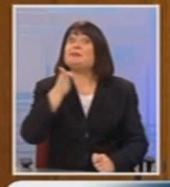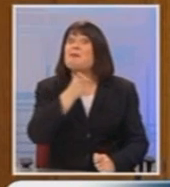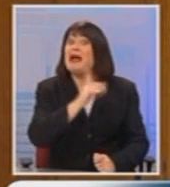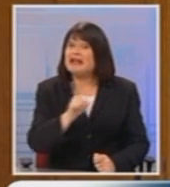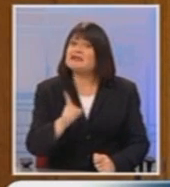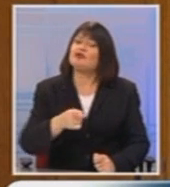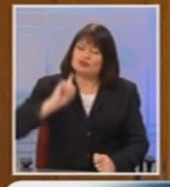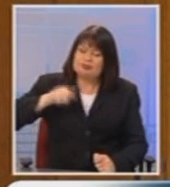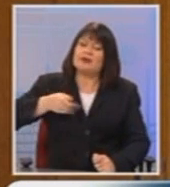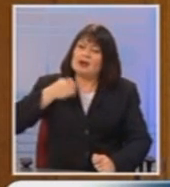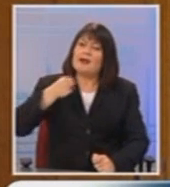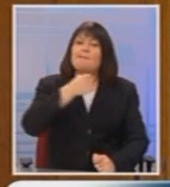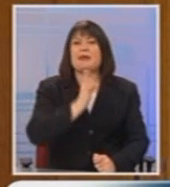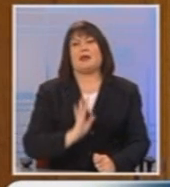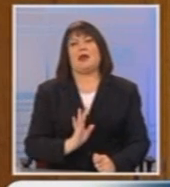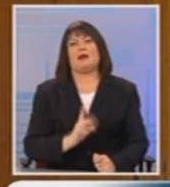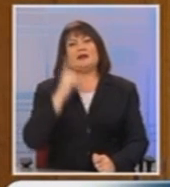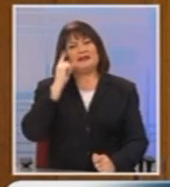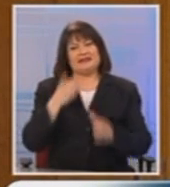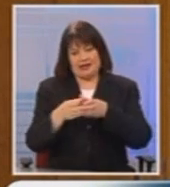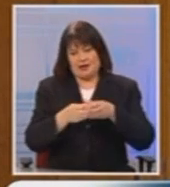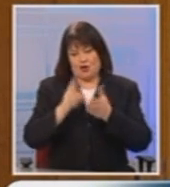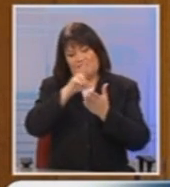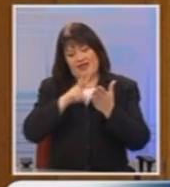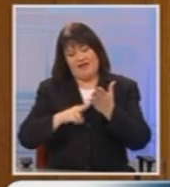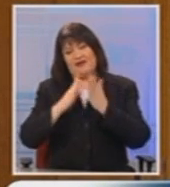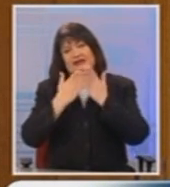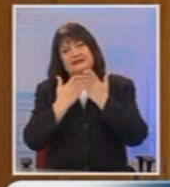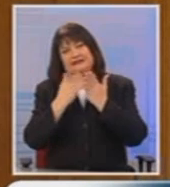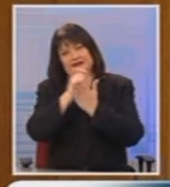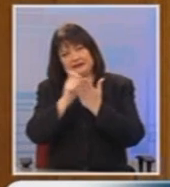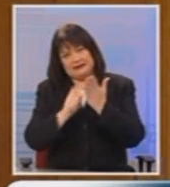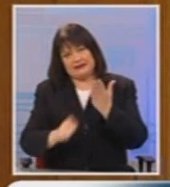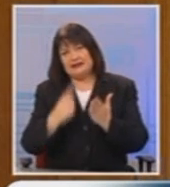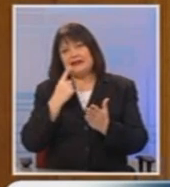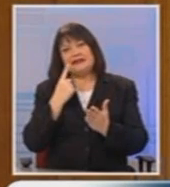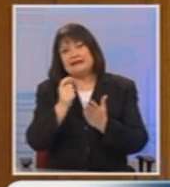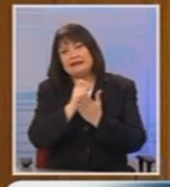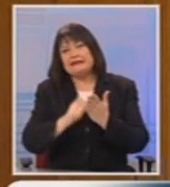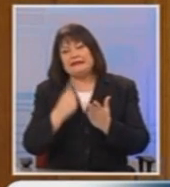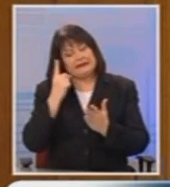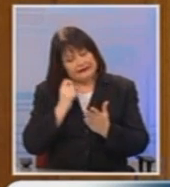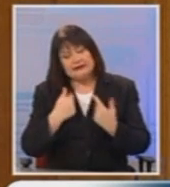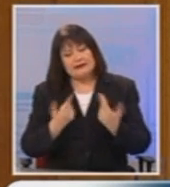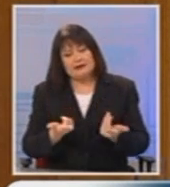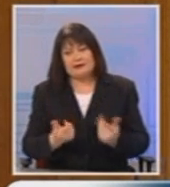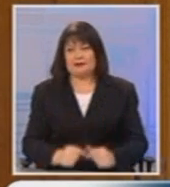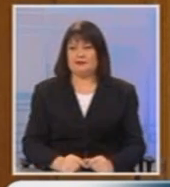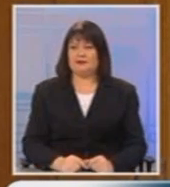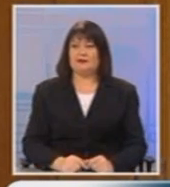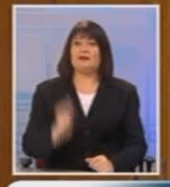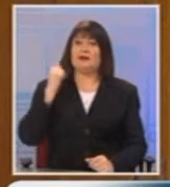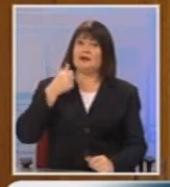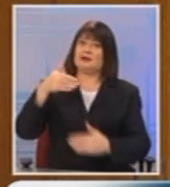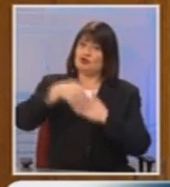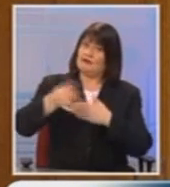άλλη υπήρχε ένα φαντς που το ξέρω, ας πούμε, έχω διαβάσει τη βιογραφία του ιδρυτού του, ξέρετε τι λέει ο ιδρυτής του. Και τα είπες καλά στο βράδυ,